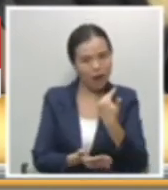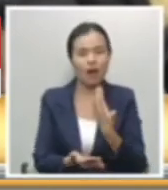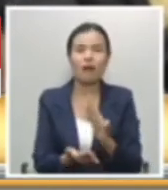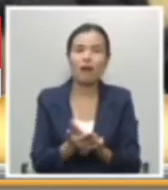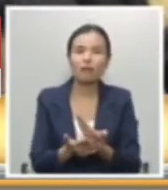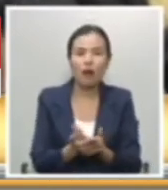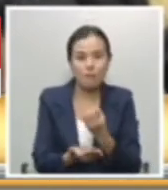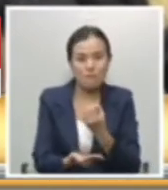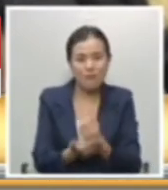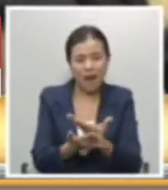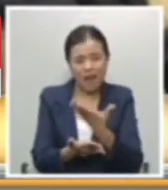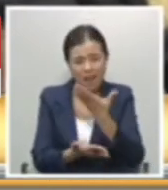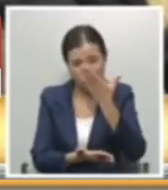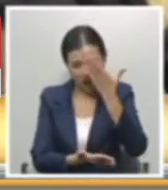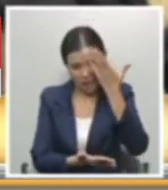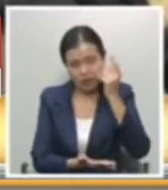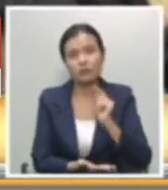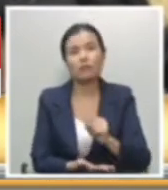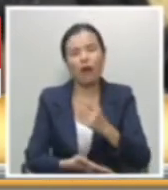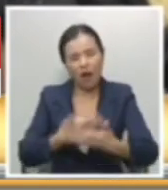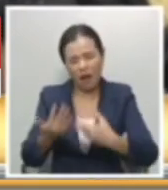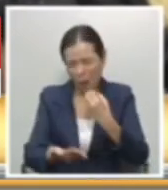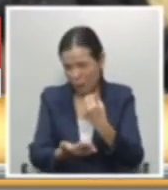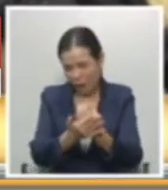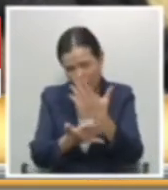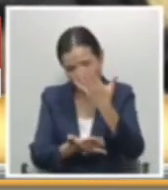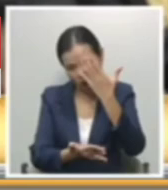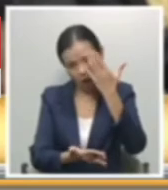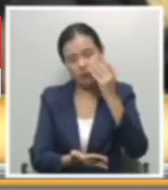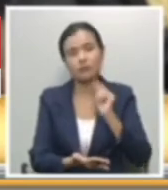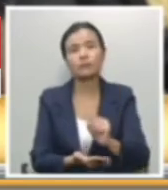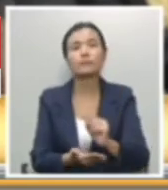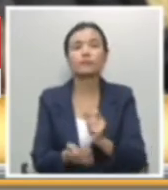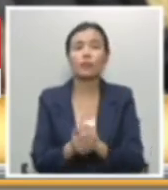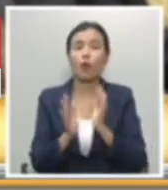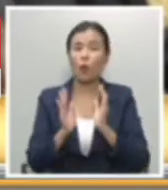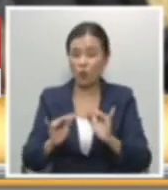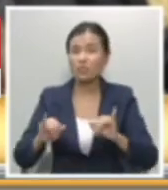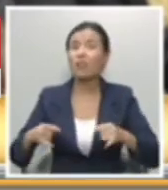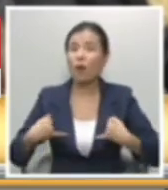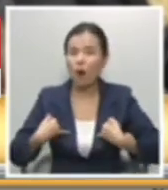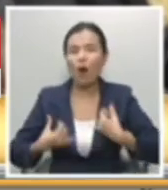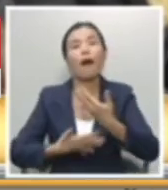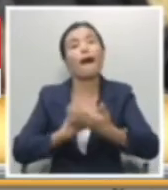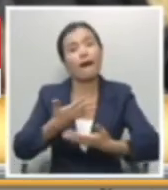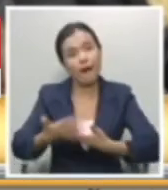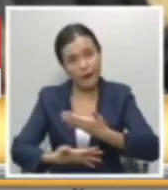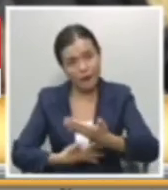ฉูดขึ้นไปเมื่อราคากระฉูดขึ้นไปผู้ที่เป็นเจ้าของก็ขาย